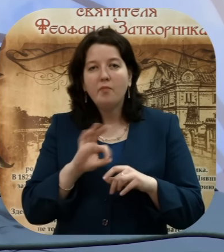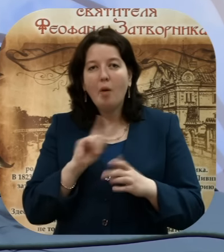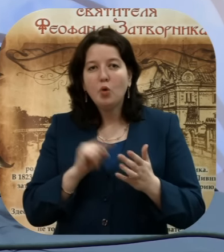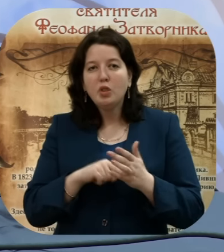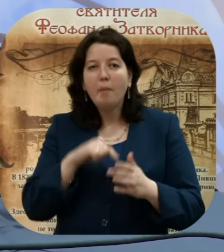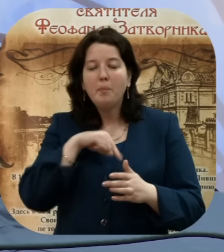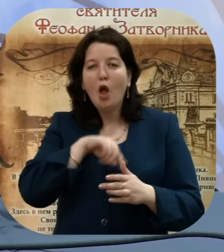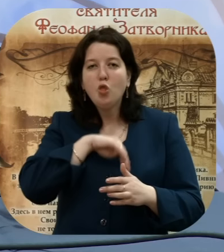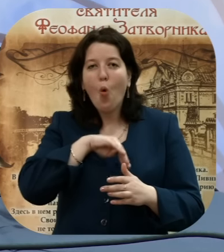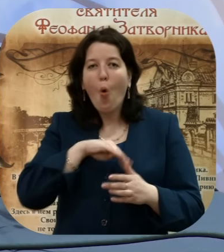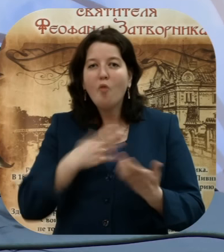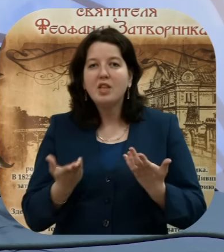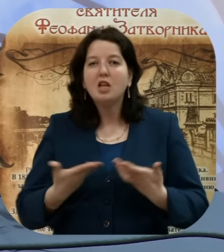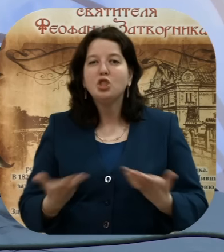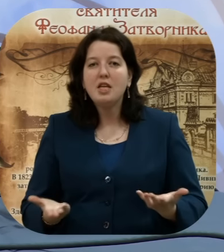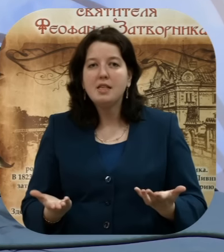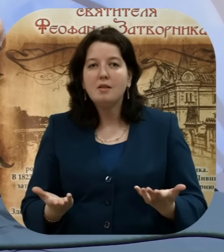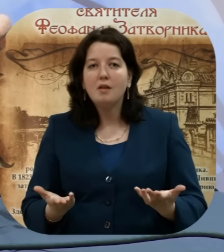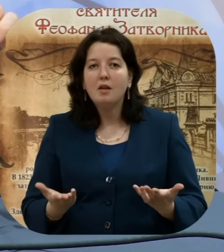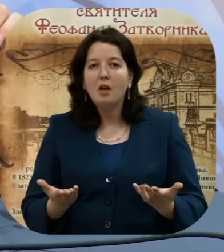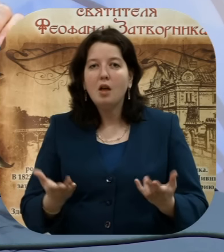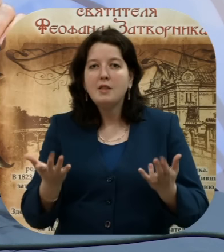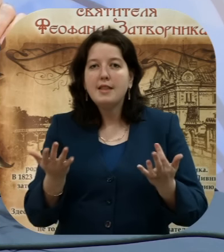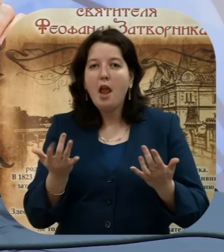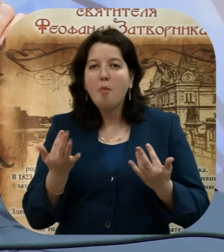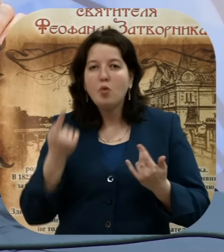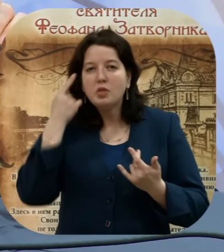как требует рассудительности.